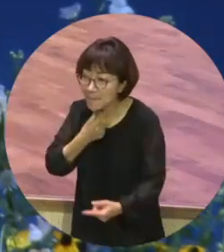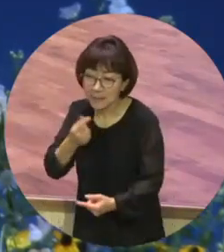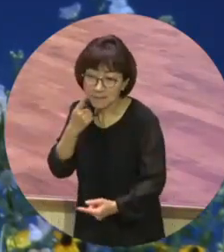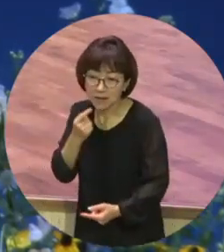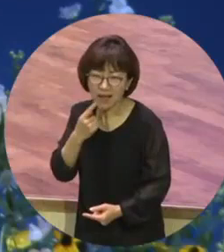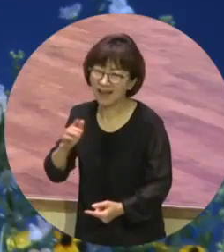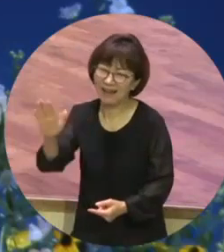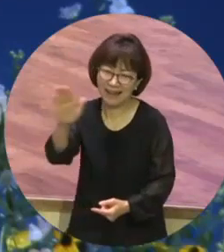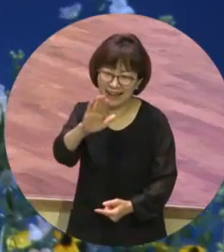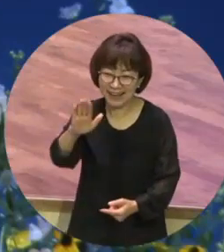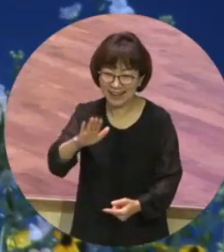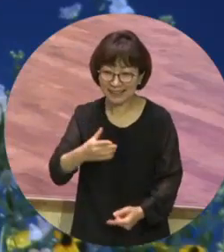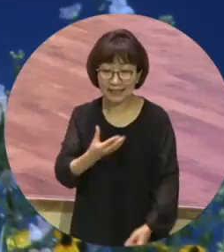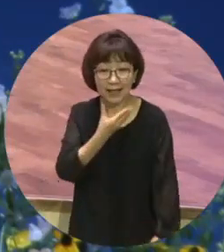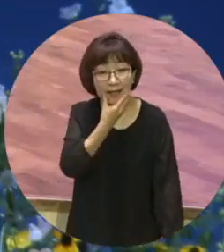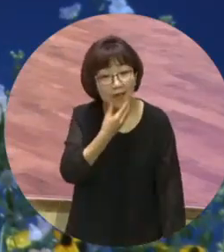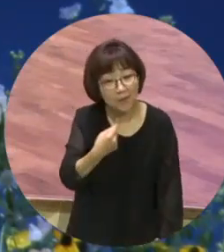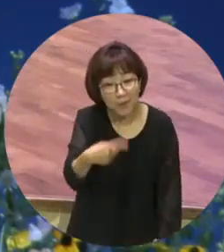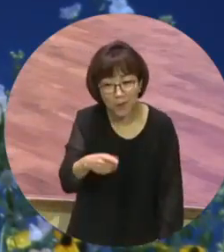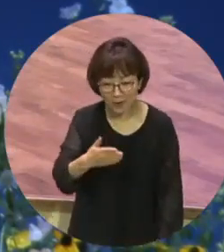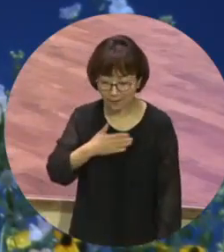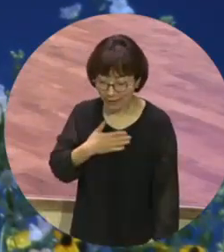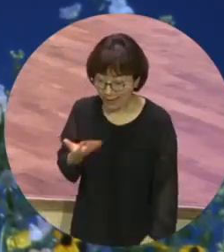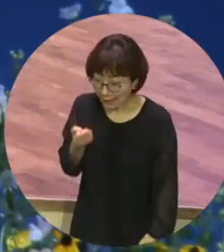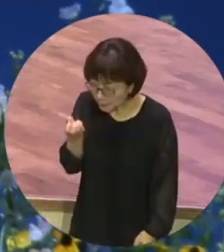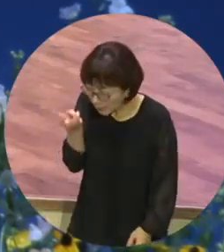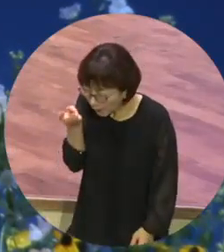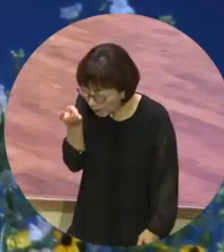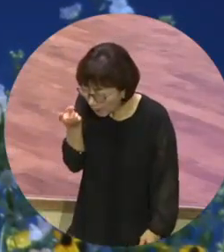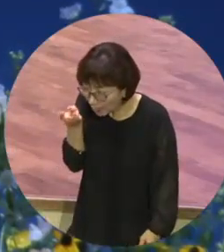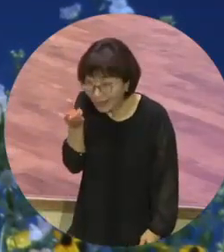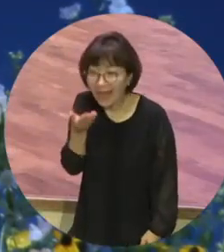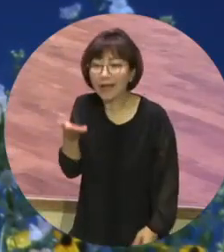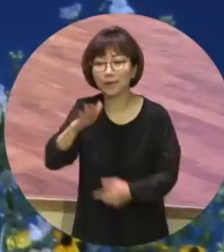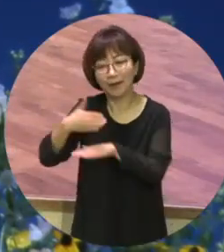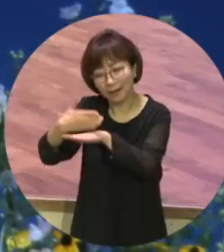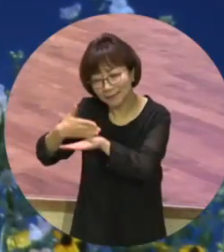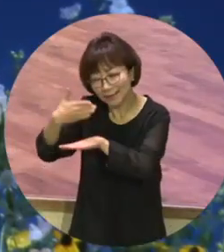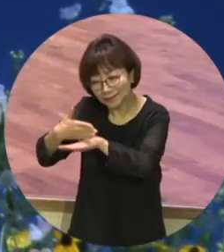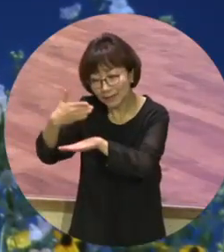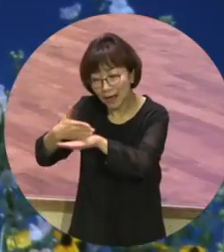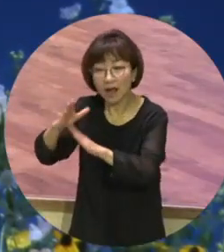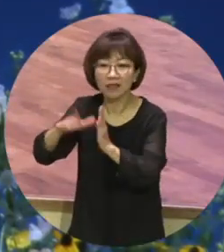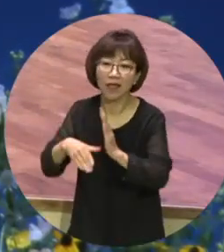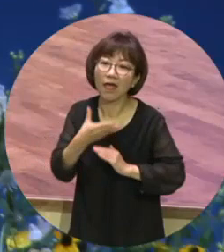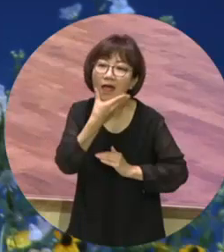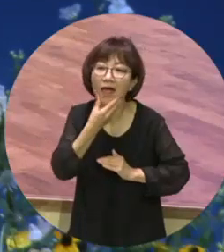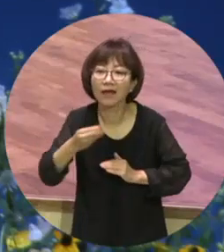가진 것에 대해서 제대로 감사할 줄 아는 사람의 몫이에요.